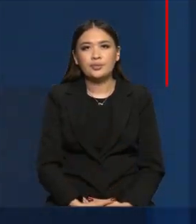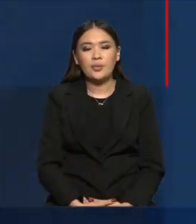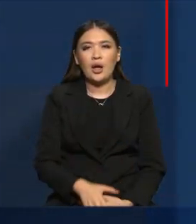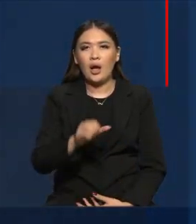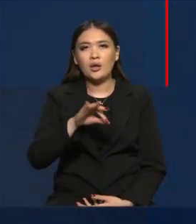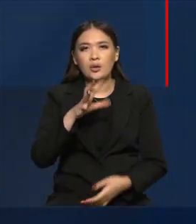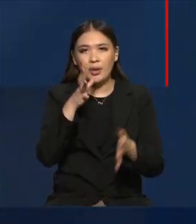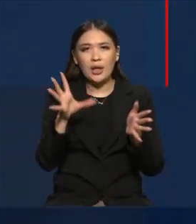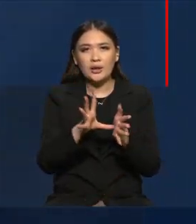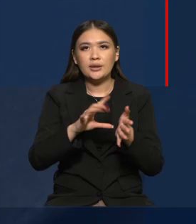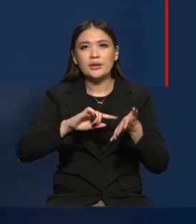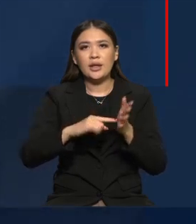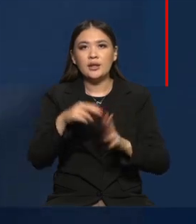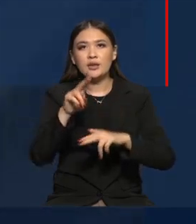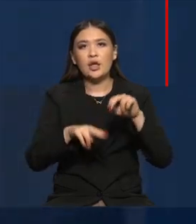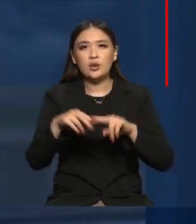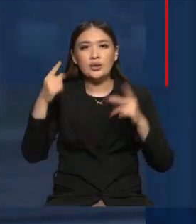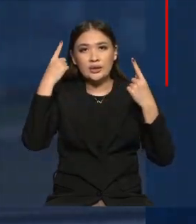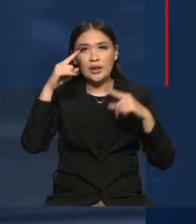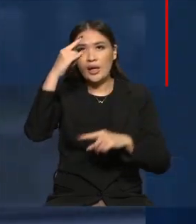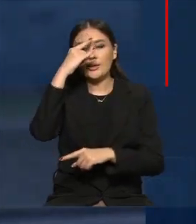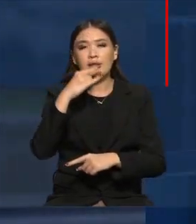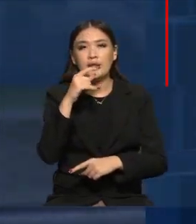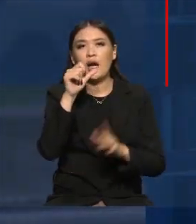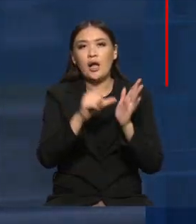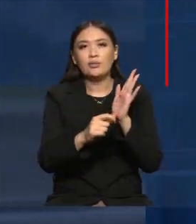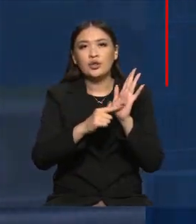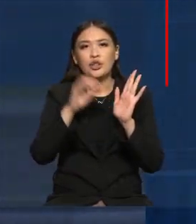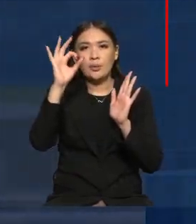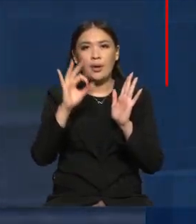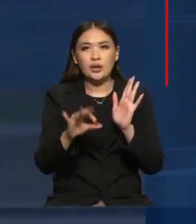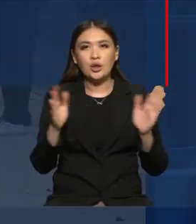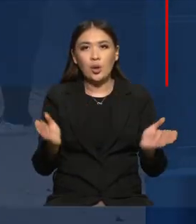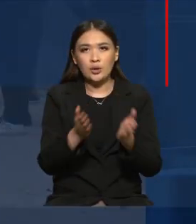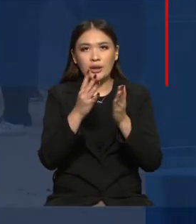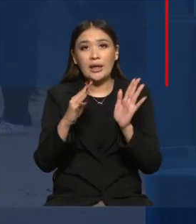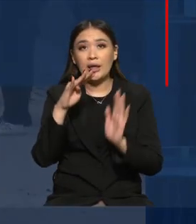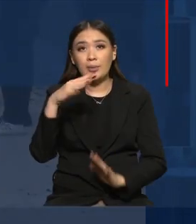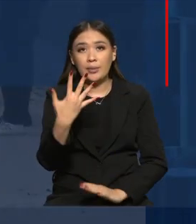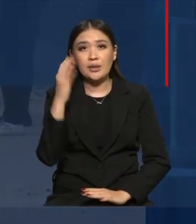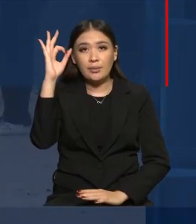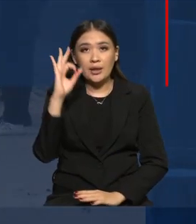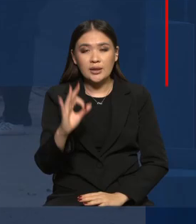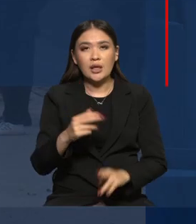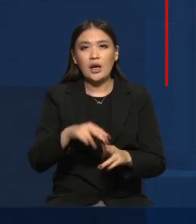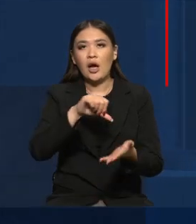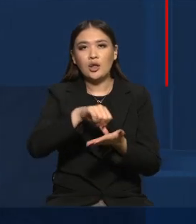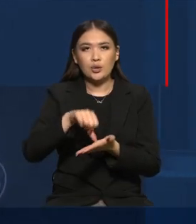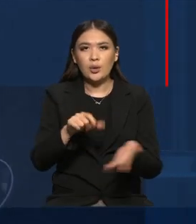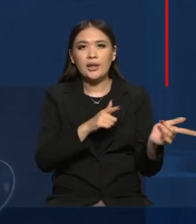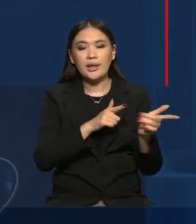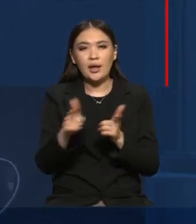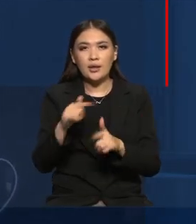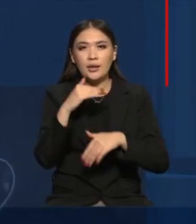Атом электр станциясын салу идеясын қазақстандықтардың 67% қолдай, ал 45% референдумға қатысуға дайын.